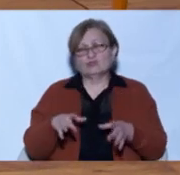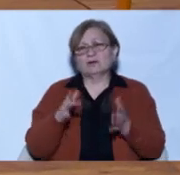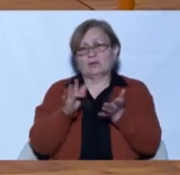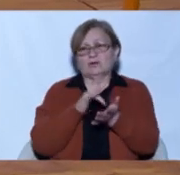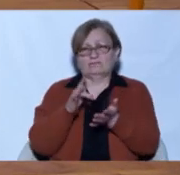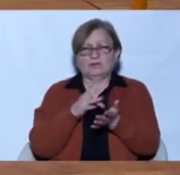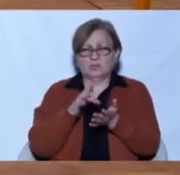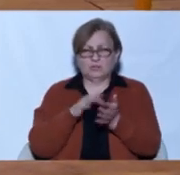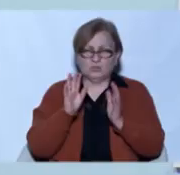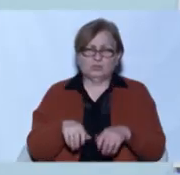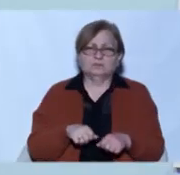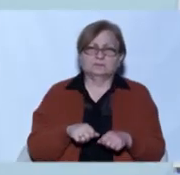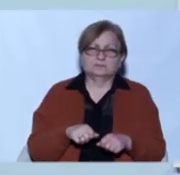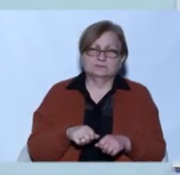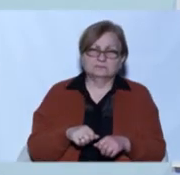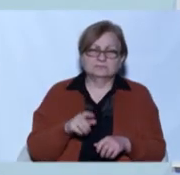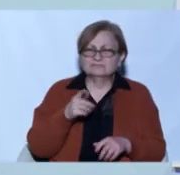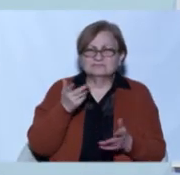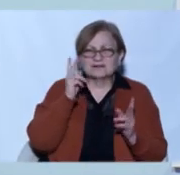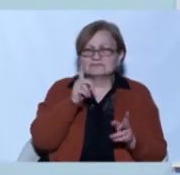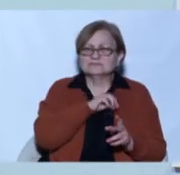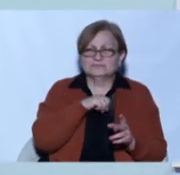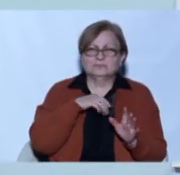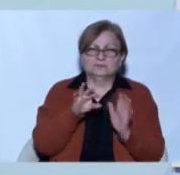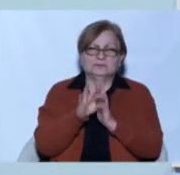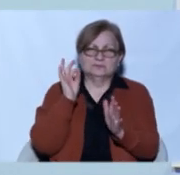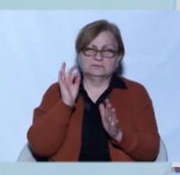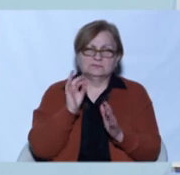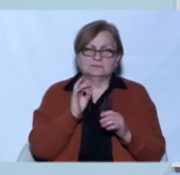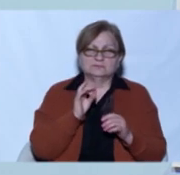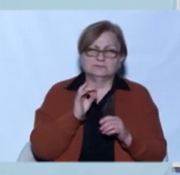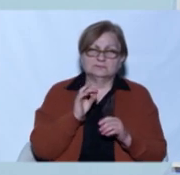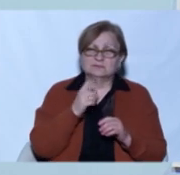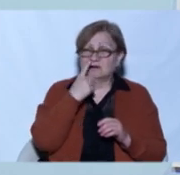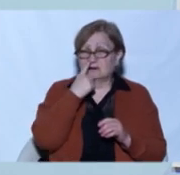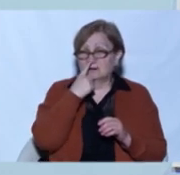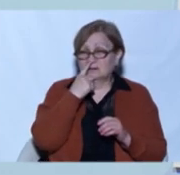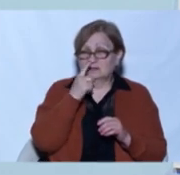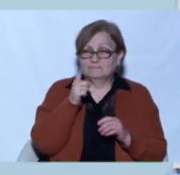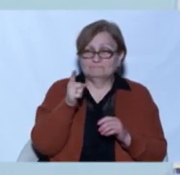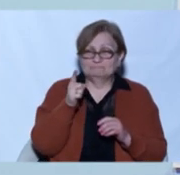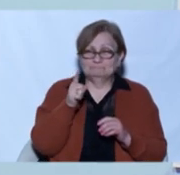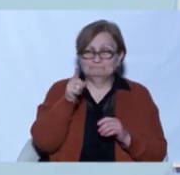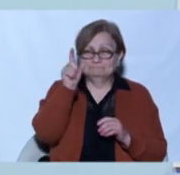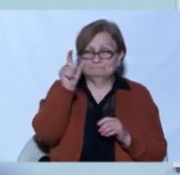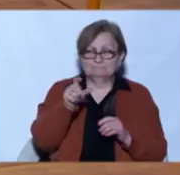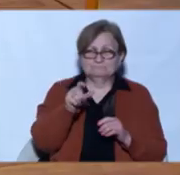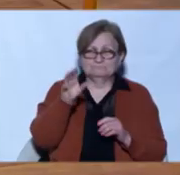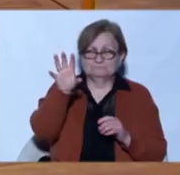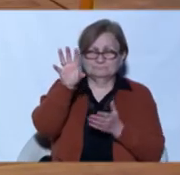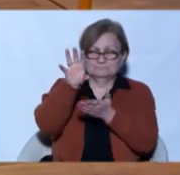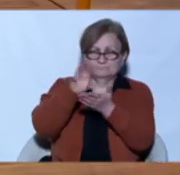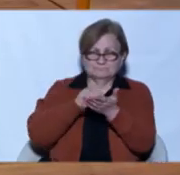უფრო სადა, ან არ ვიცი, თქვენ თვითონ აირჩიეთ. და იგივე მაჩვენებლები დავიტანოთ